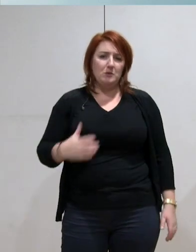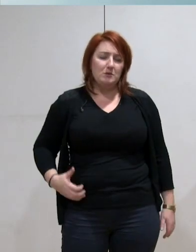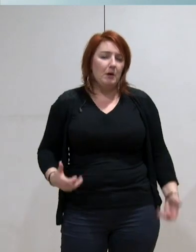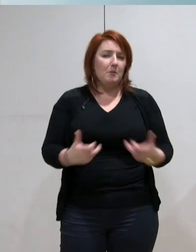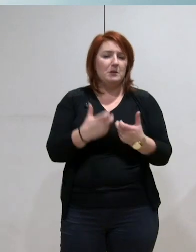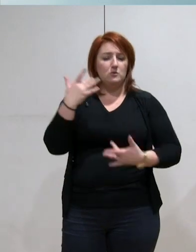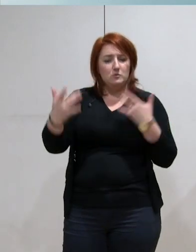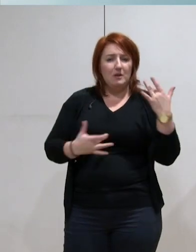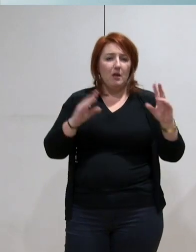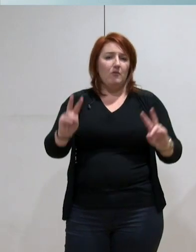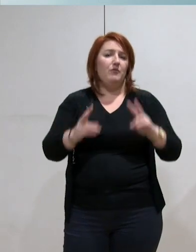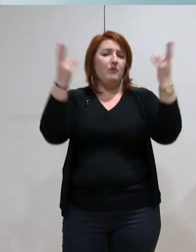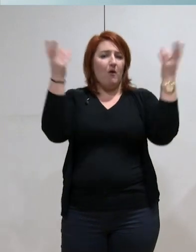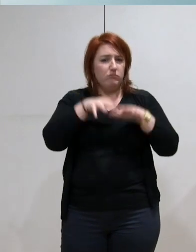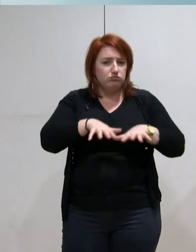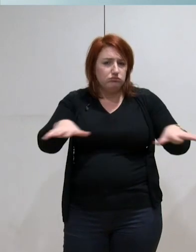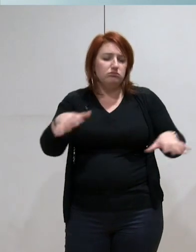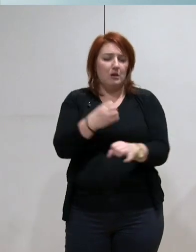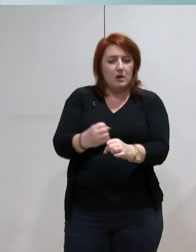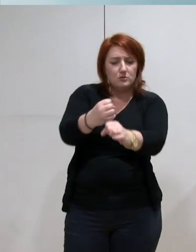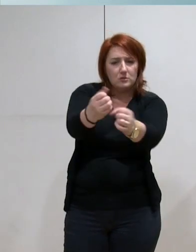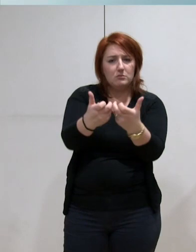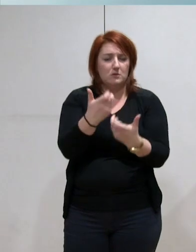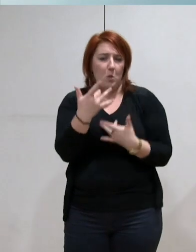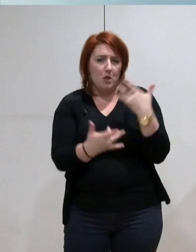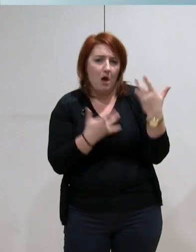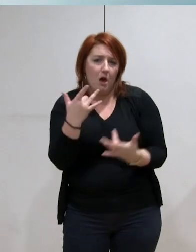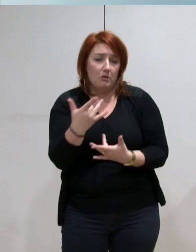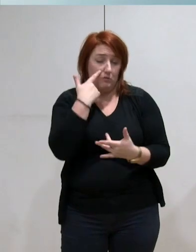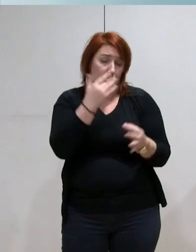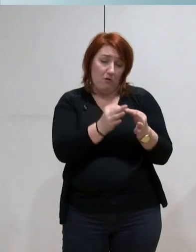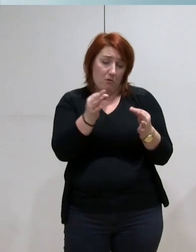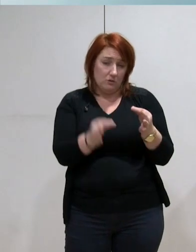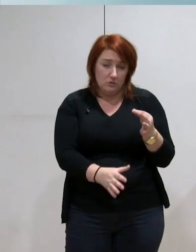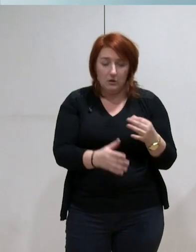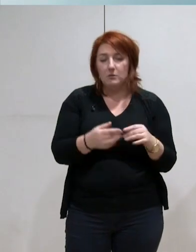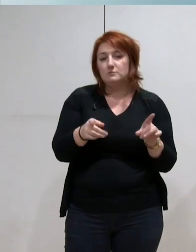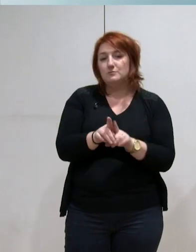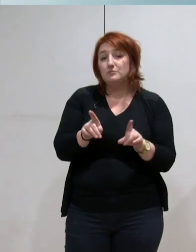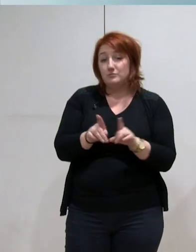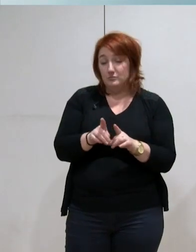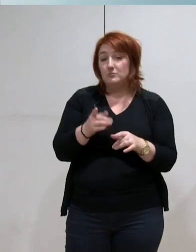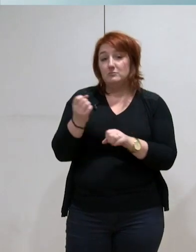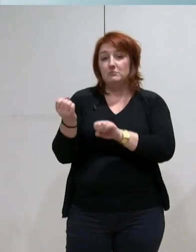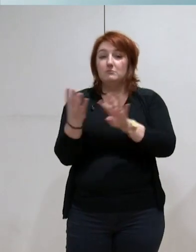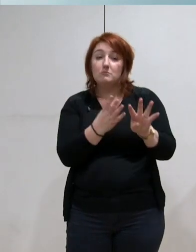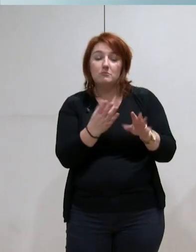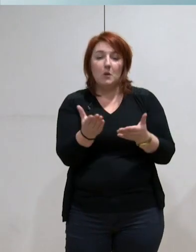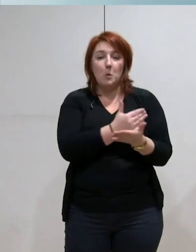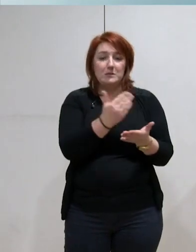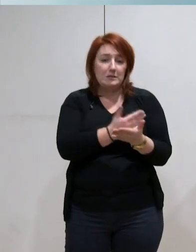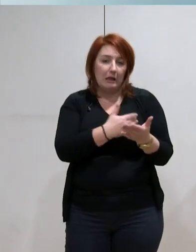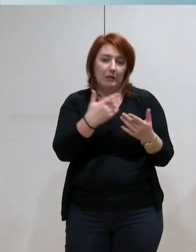spectacle vivant on le voit au théâtre on envoie les résultats on envoie aussi les résultats sur la baisse des